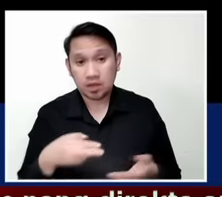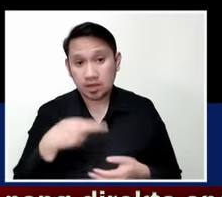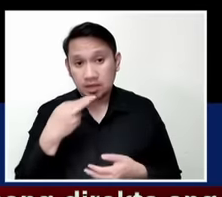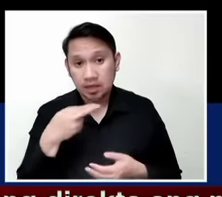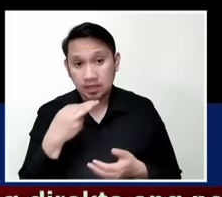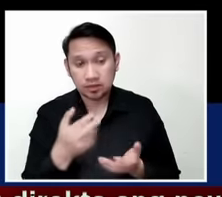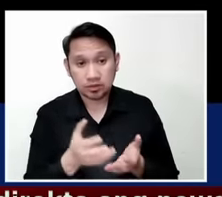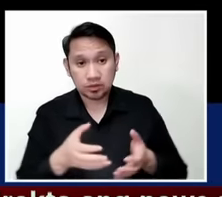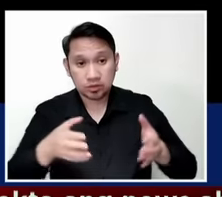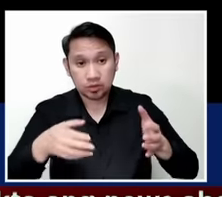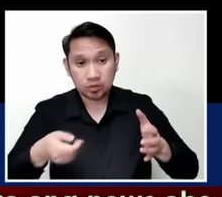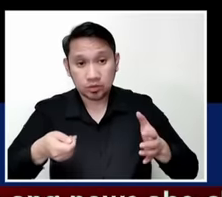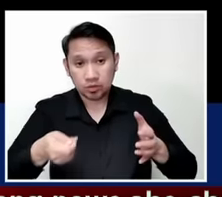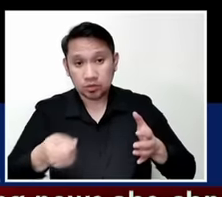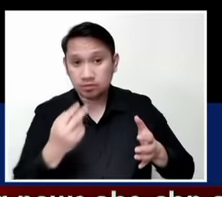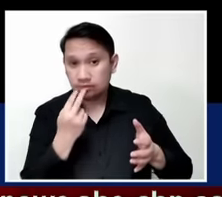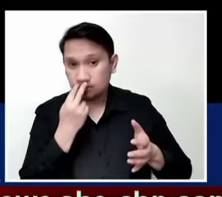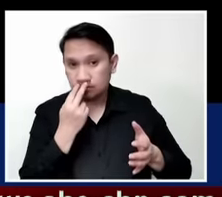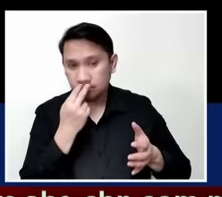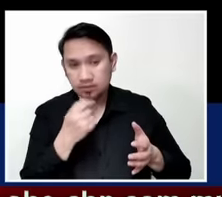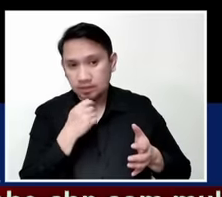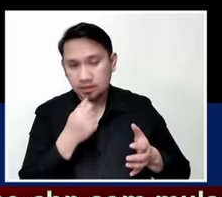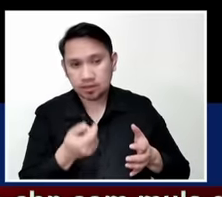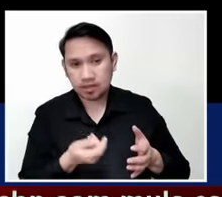sa saksakan ng kuryente.